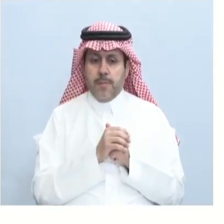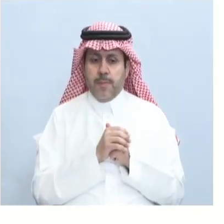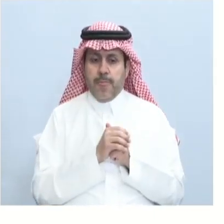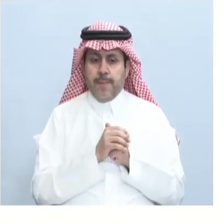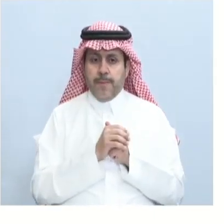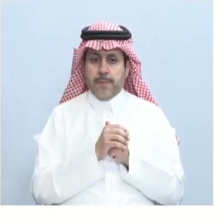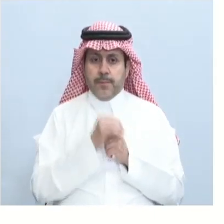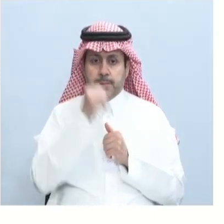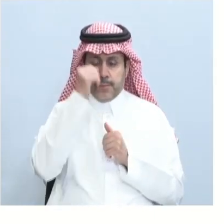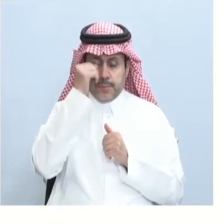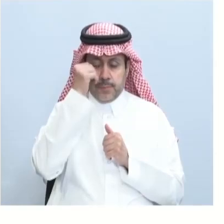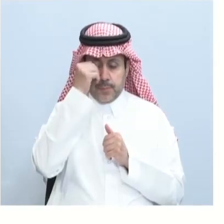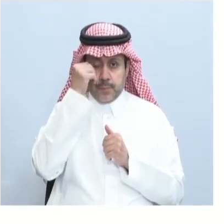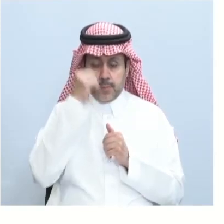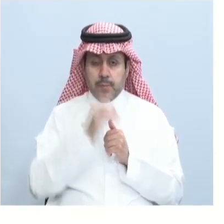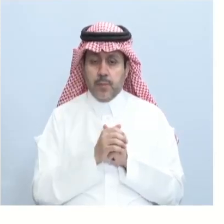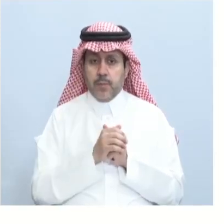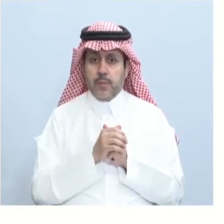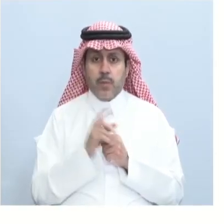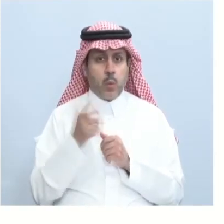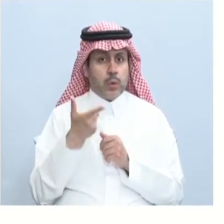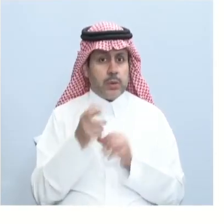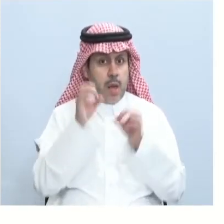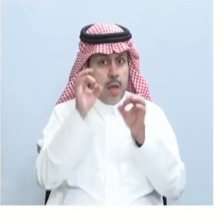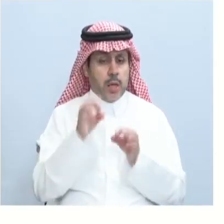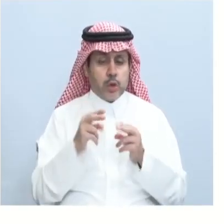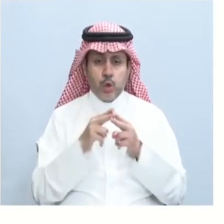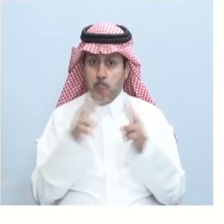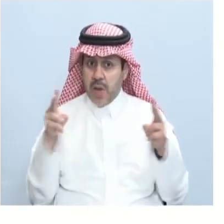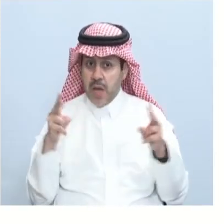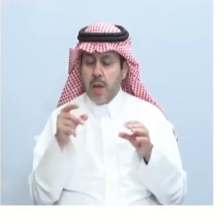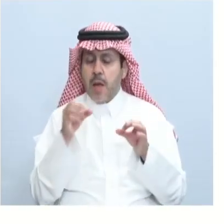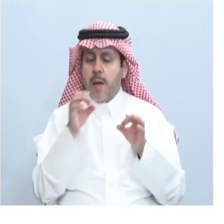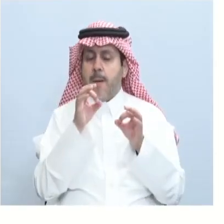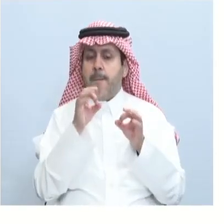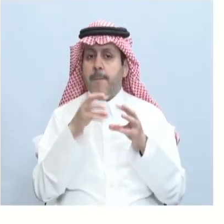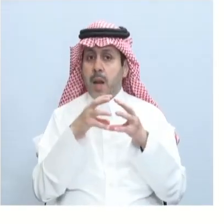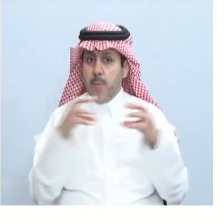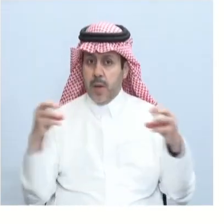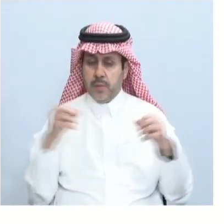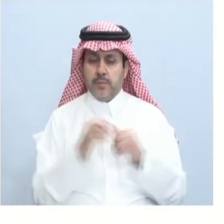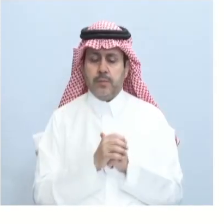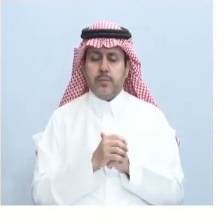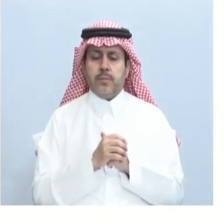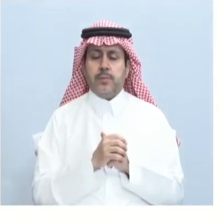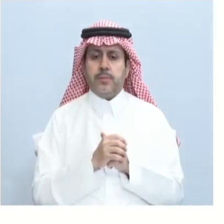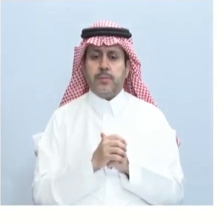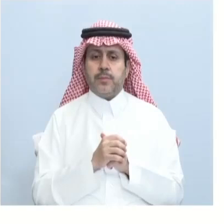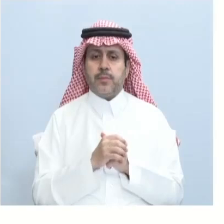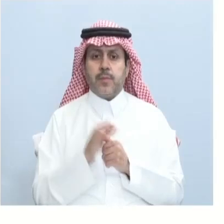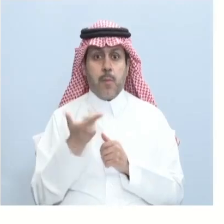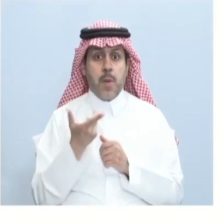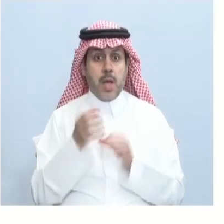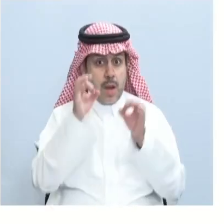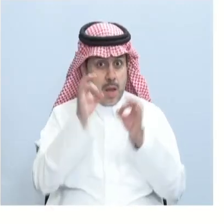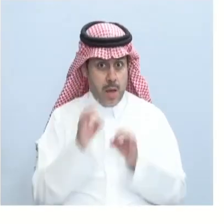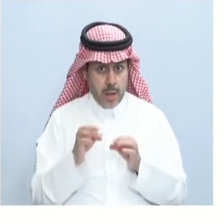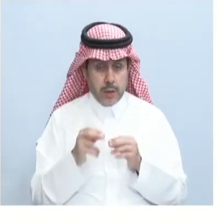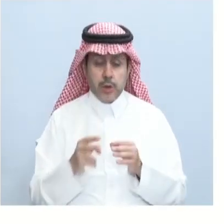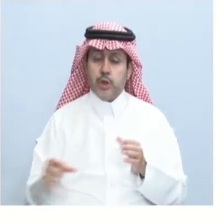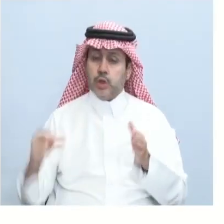التي تبين هذا المعنى اي الايات تبين هذا المعنى من يعطينا الايه التي تدل على هذا